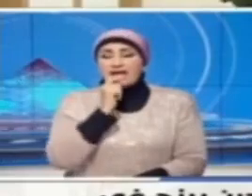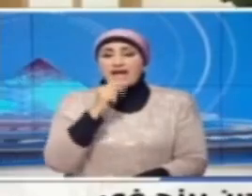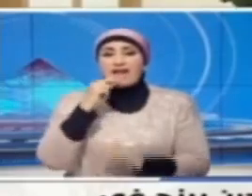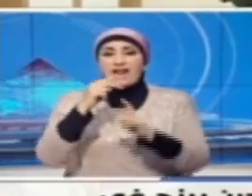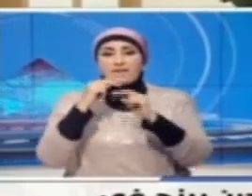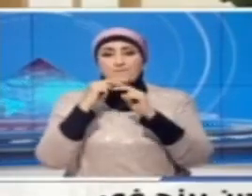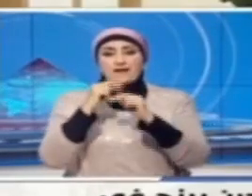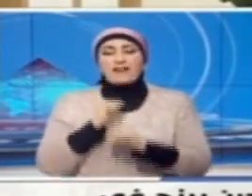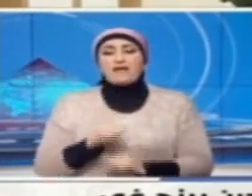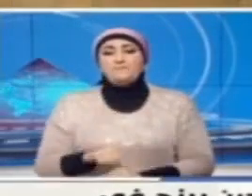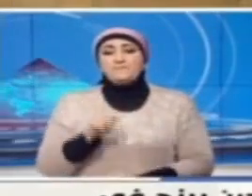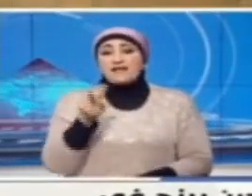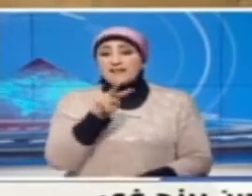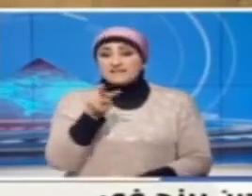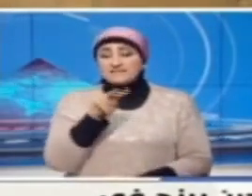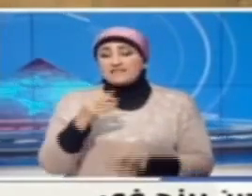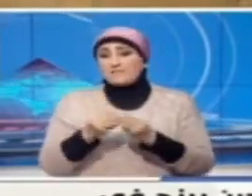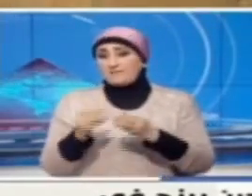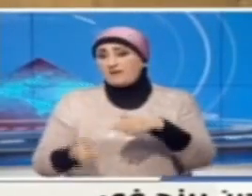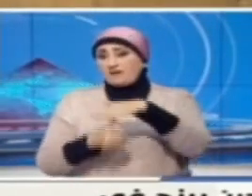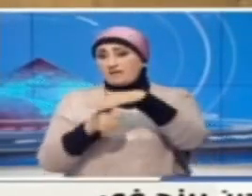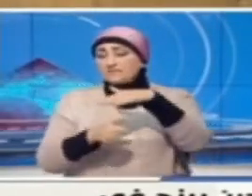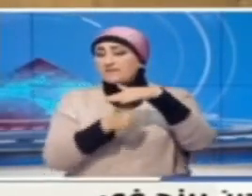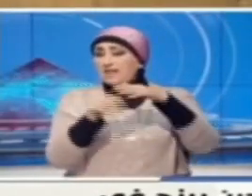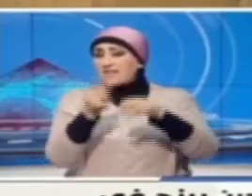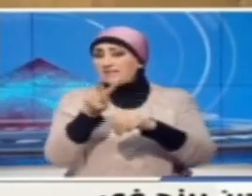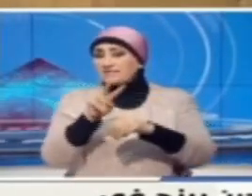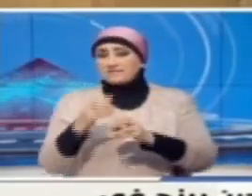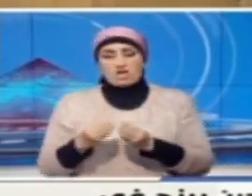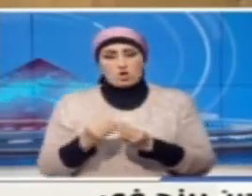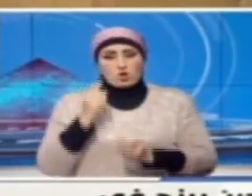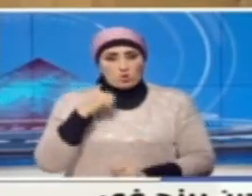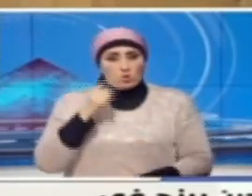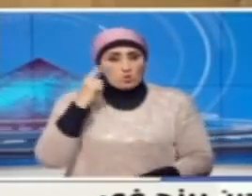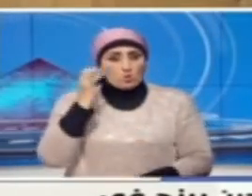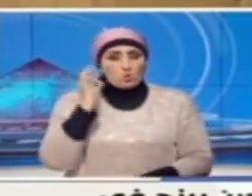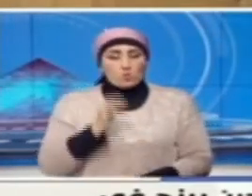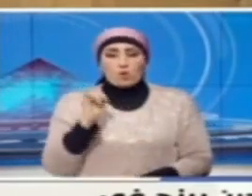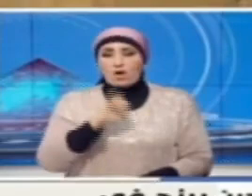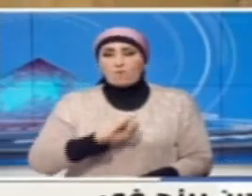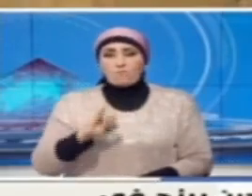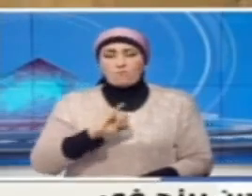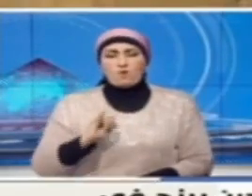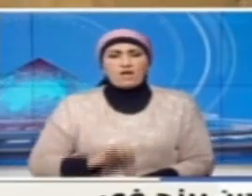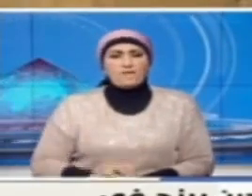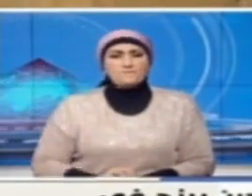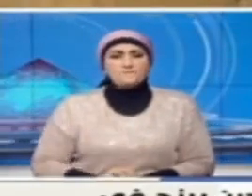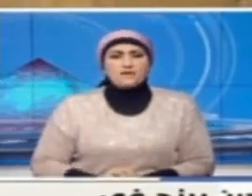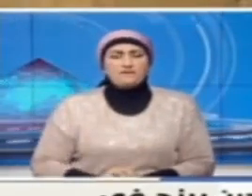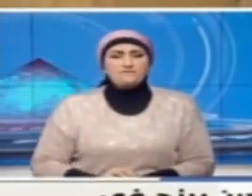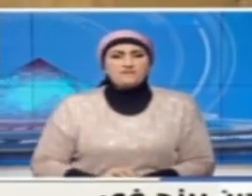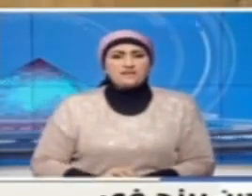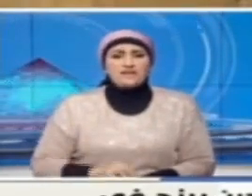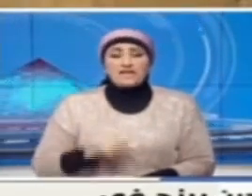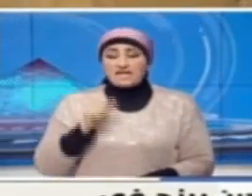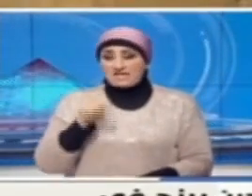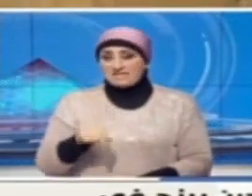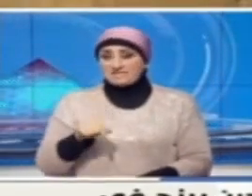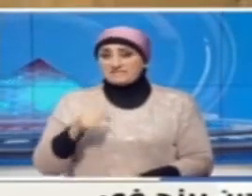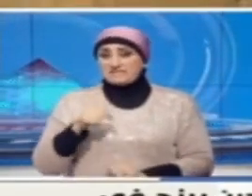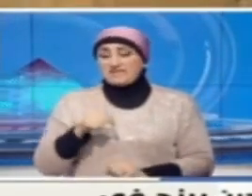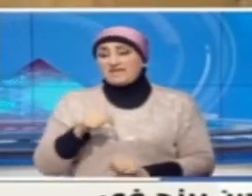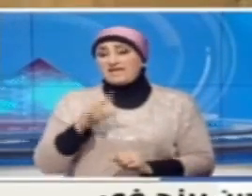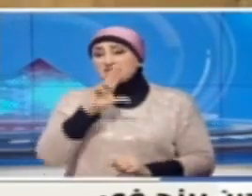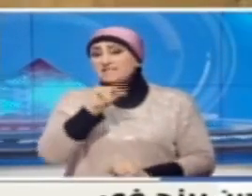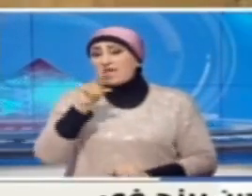زعماء الدول الموجودين في بكين حقيقة لتخفيف هذه حدة الحقيقة التوترات ما بين كل من